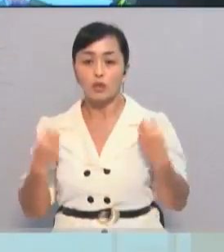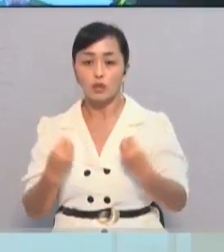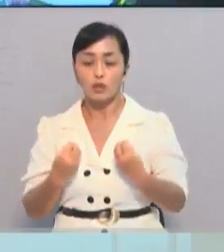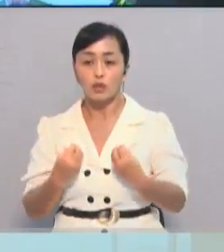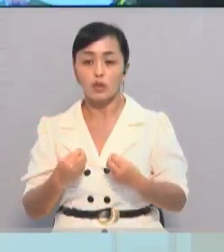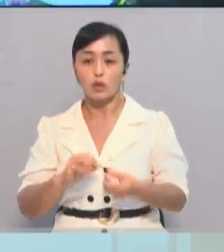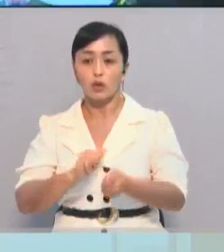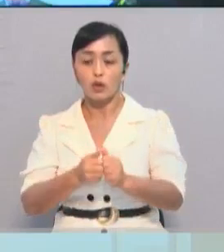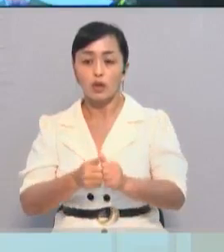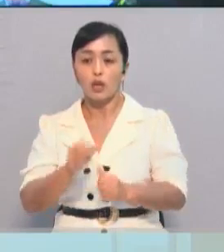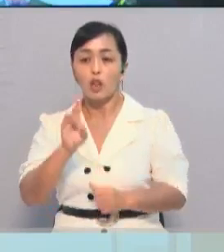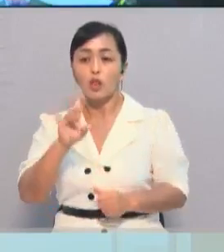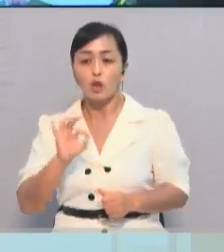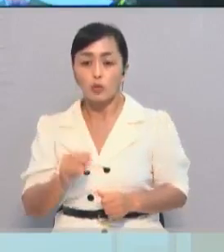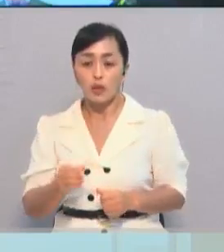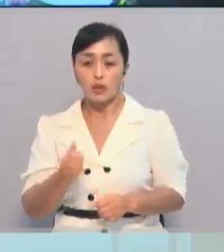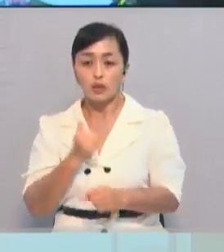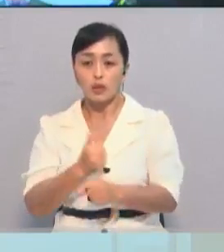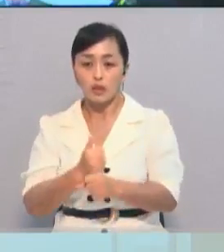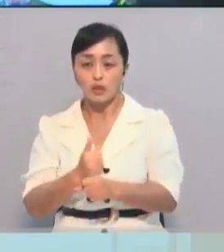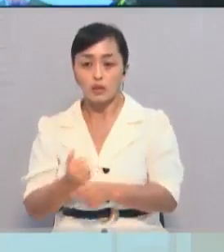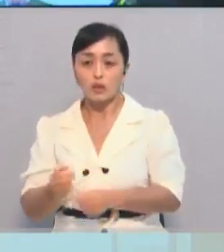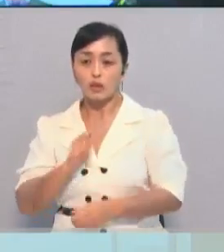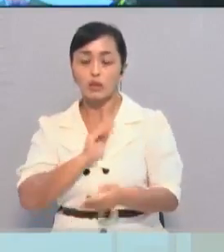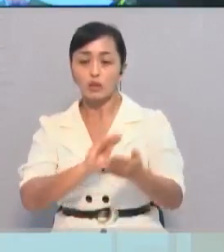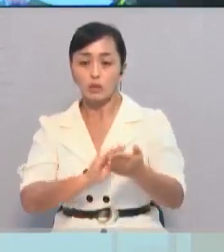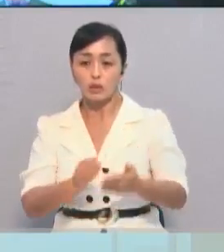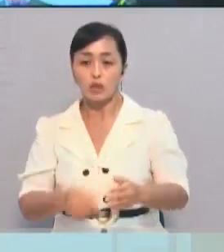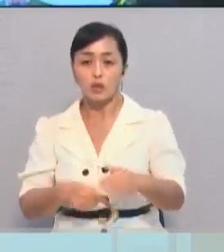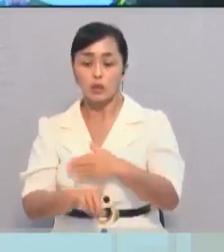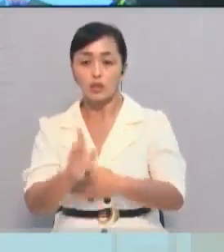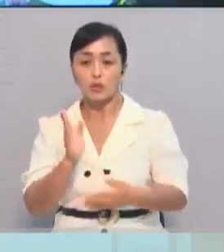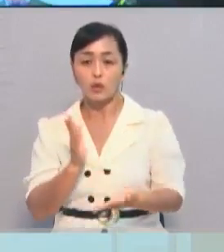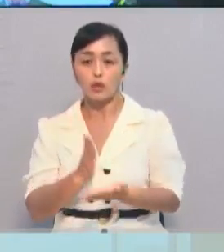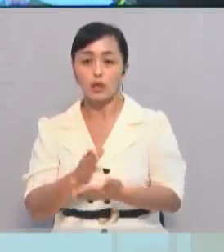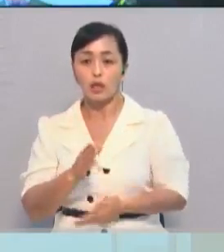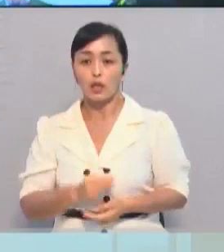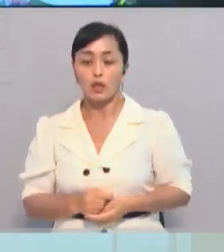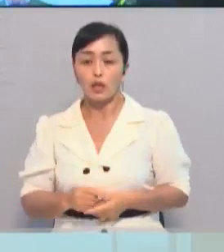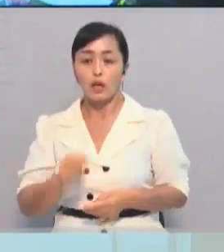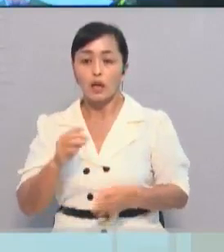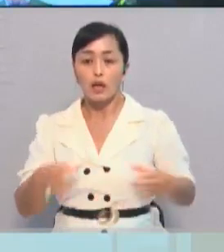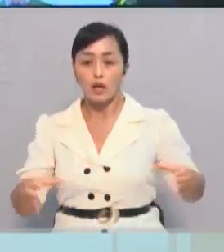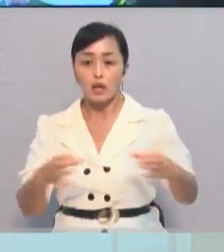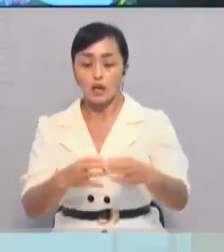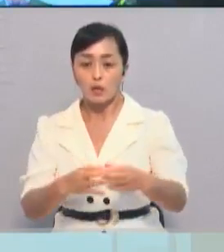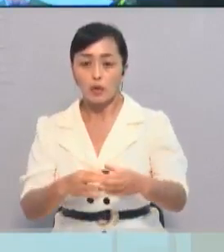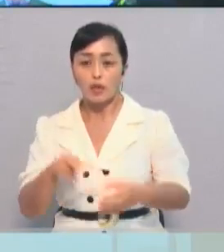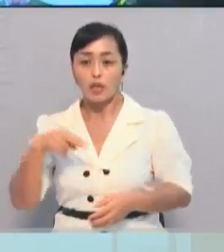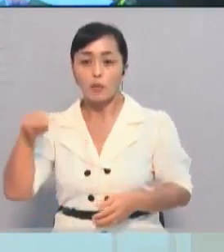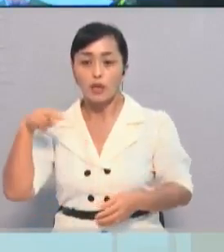басшысы Нұрлыбек Асылбековтың жетекшілігімен жүзеге асып отыр. Primary Health Care ұлттық қауымдастығының